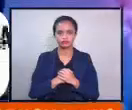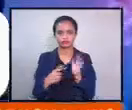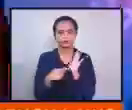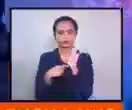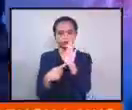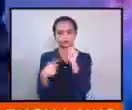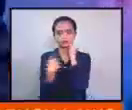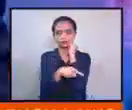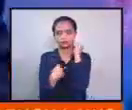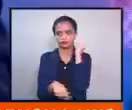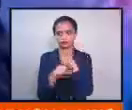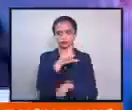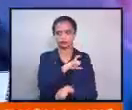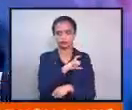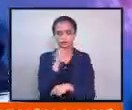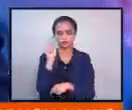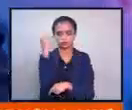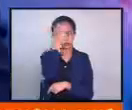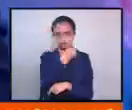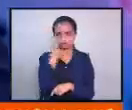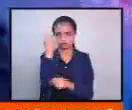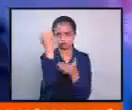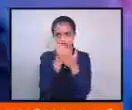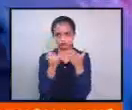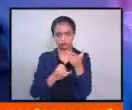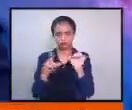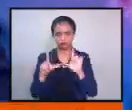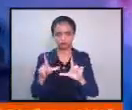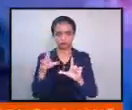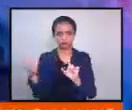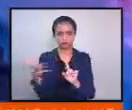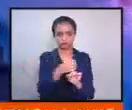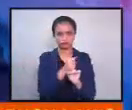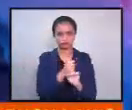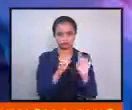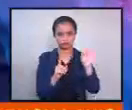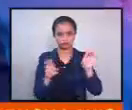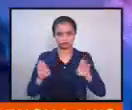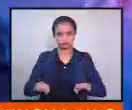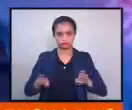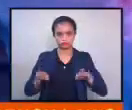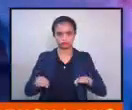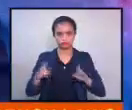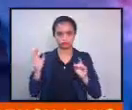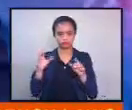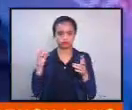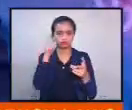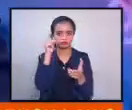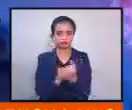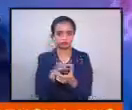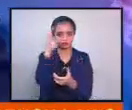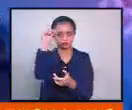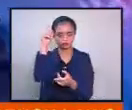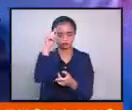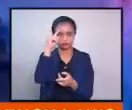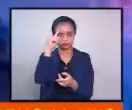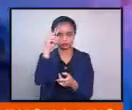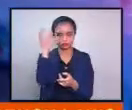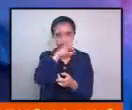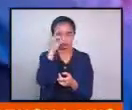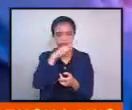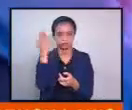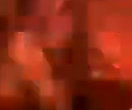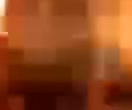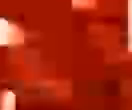Inilabas ng Zamboanga PNP ang facial composite sketch sa mga suspek sa pagdukot sa isang Briton at asawa niyang Pilipina sa Tukuran, Zamboanga del Sur noong